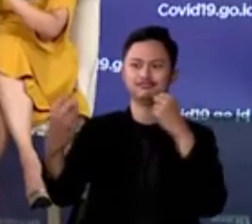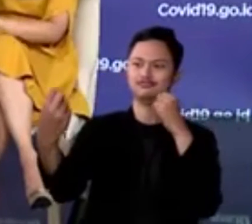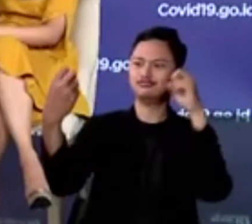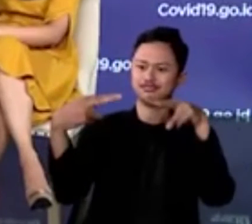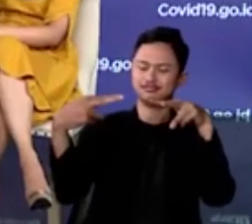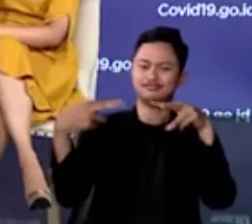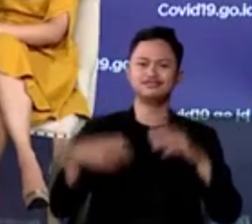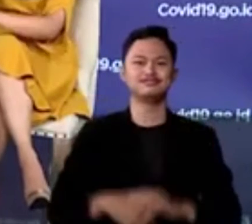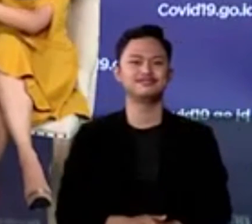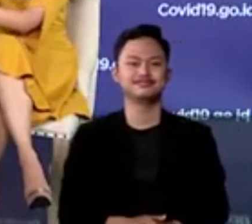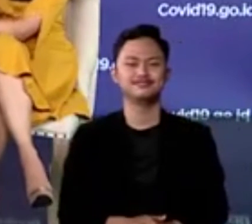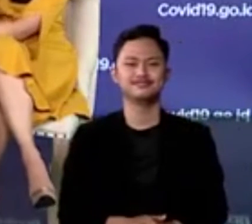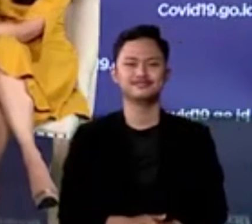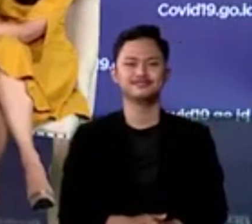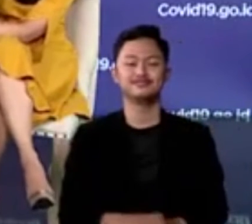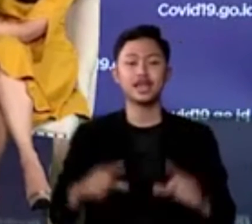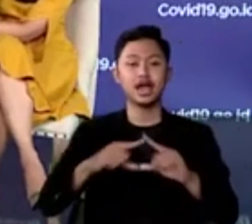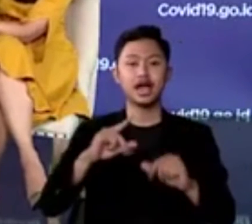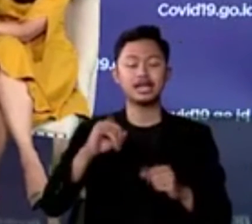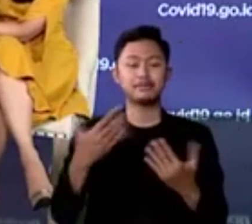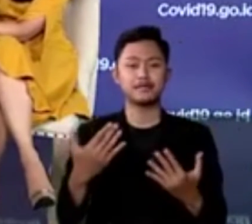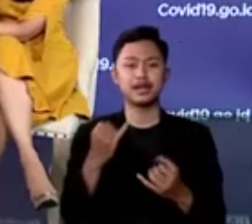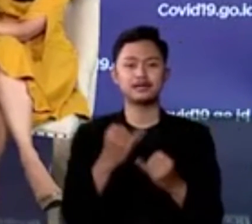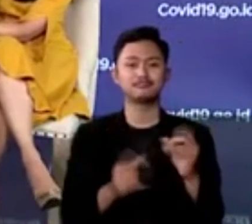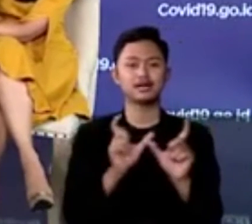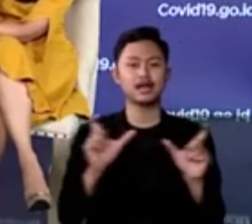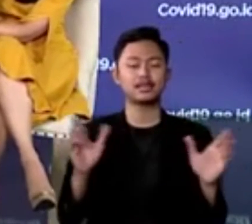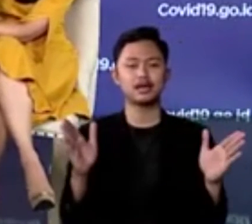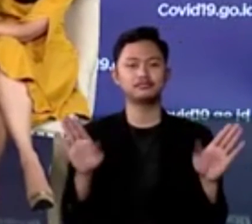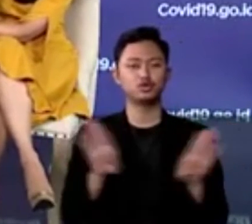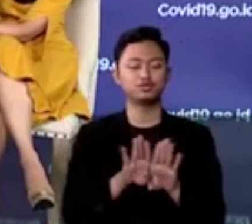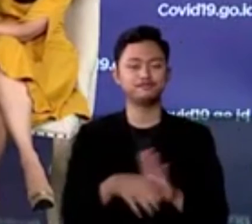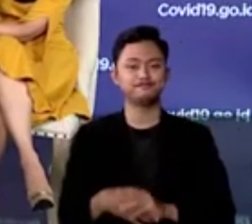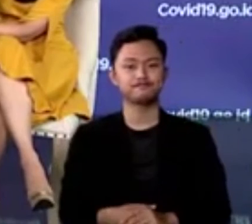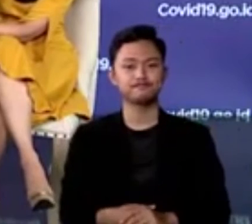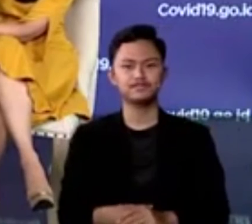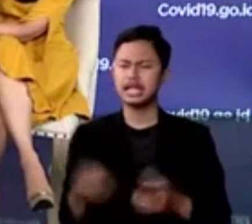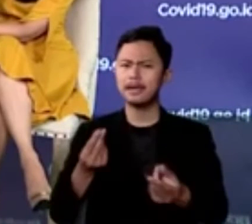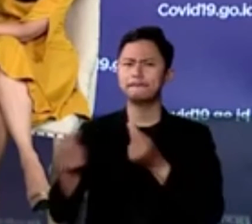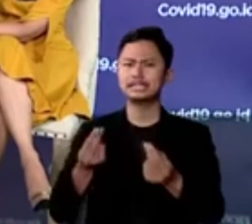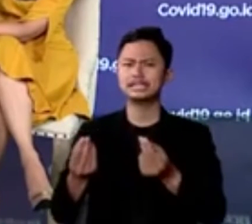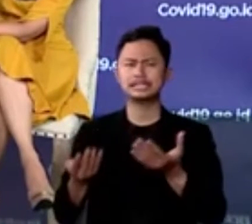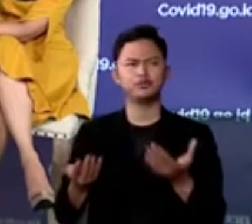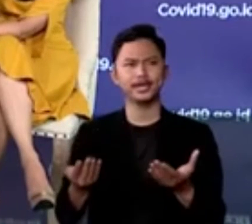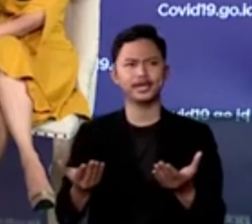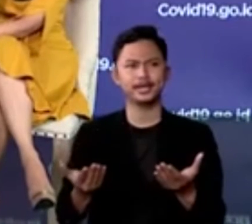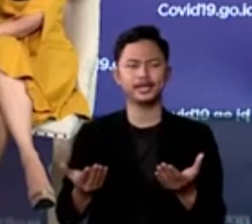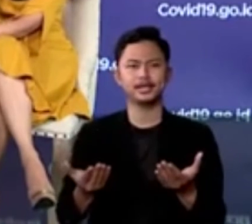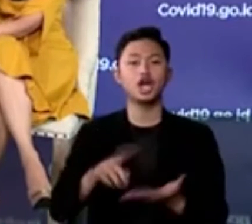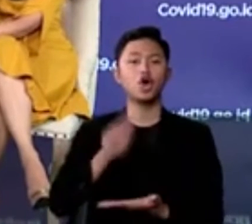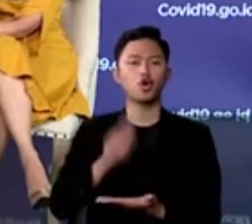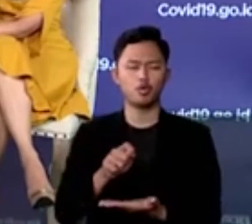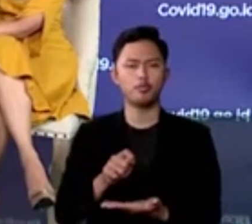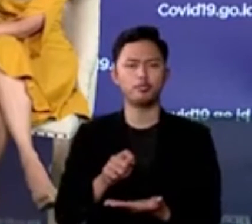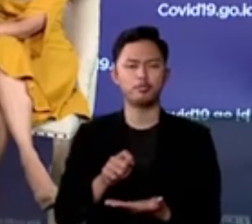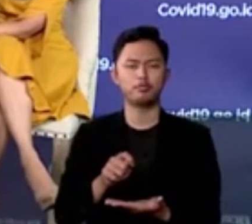negonya sampai gitu Mas Ari gimana mungkin terakhir ada pesan gak buat pelaku industri yang bergerak mungkin di bidang praktisi